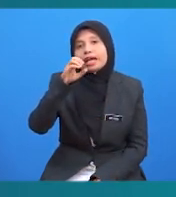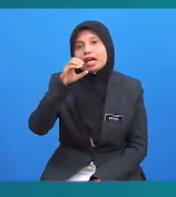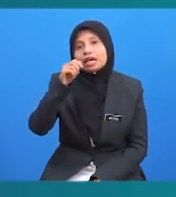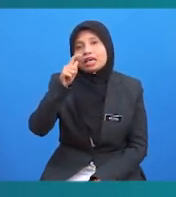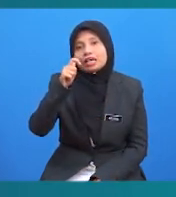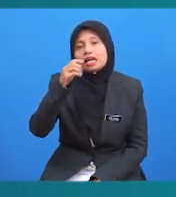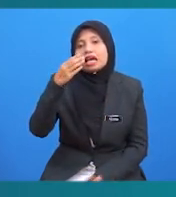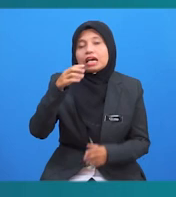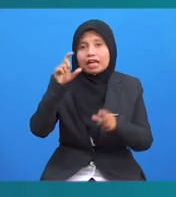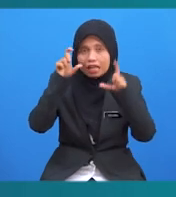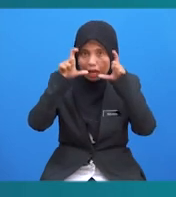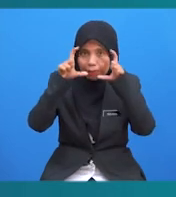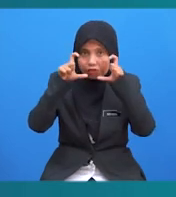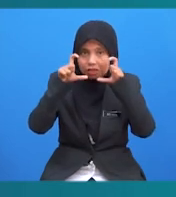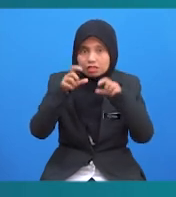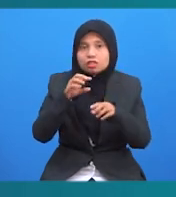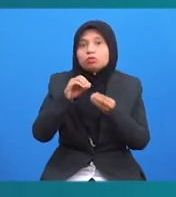ketiga adalah mirrorless.